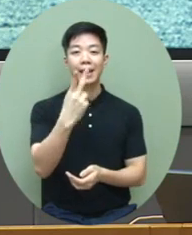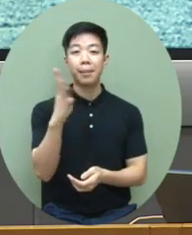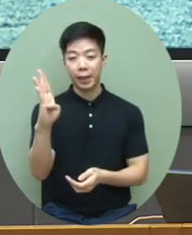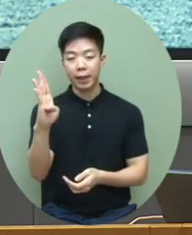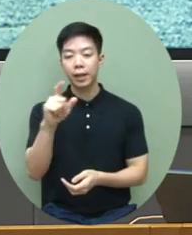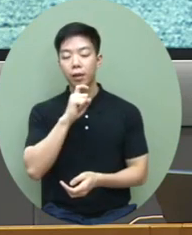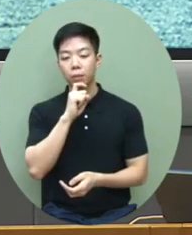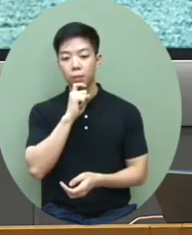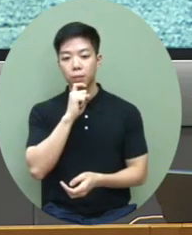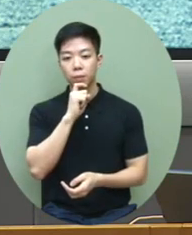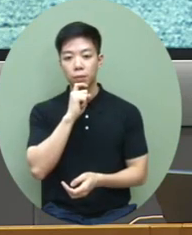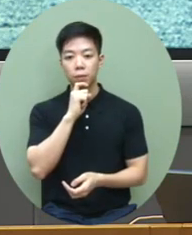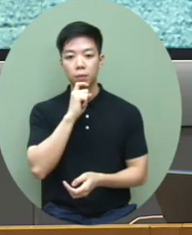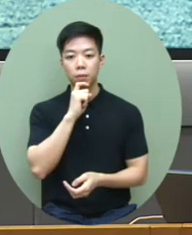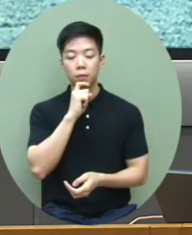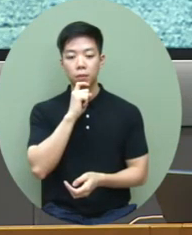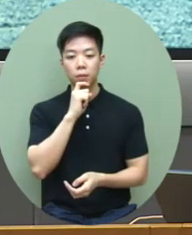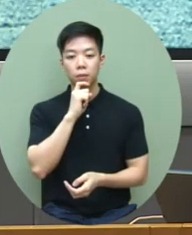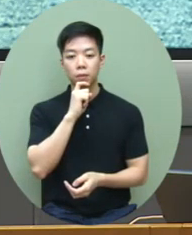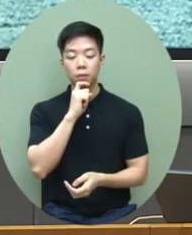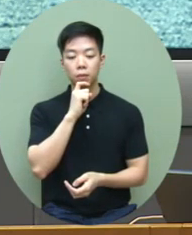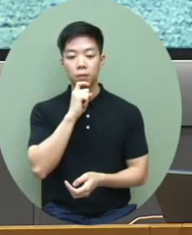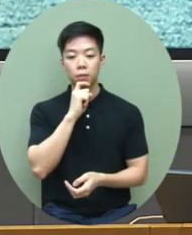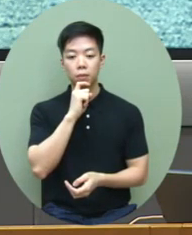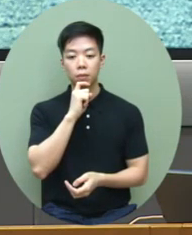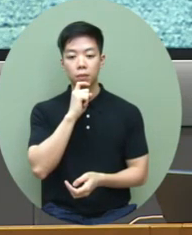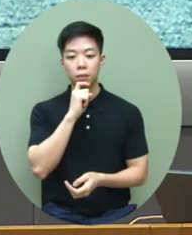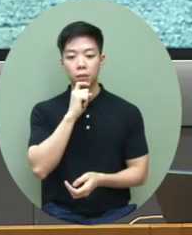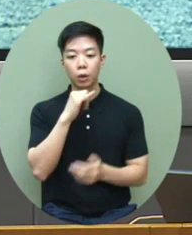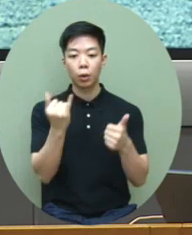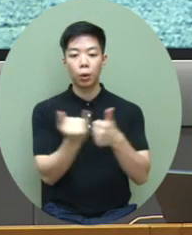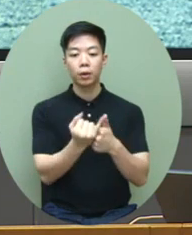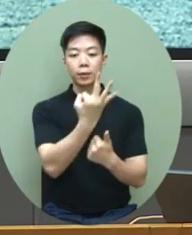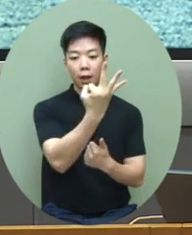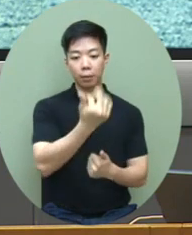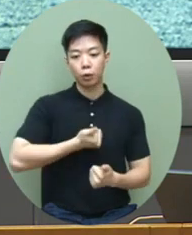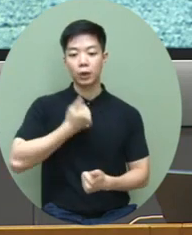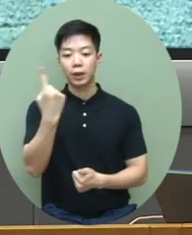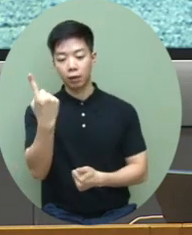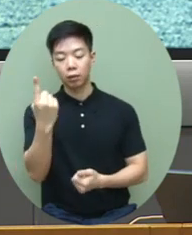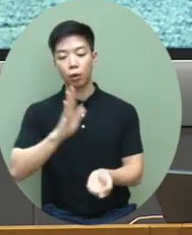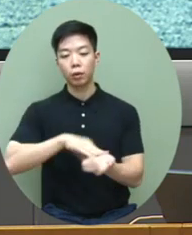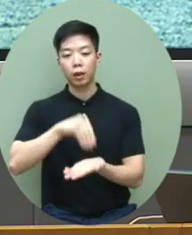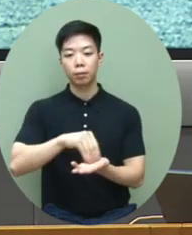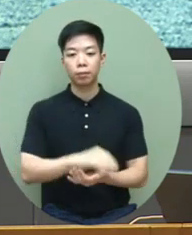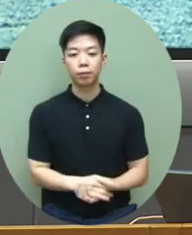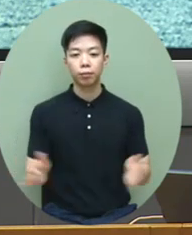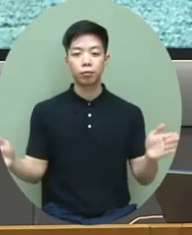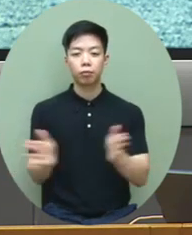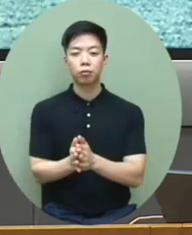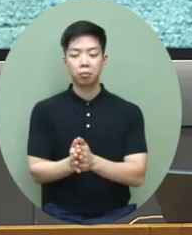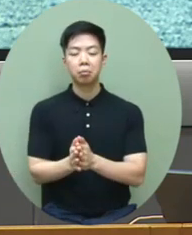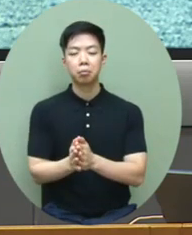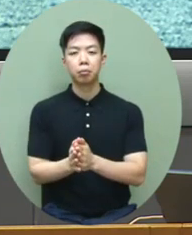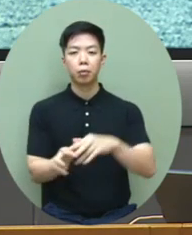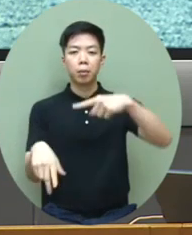兩個學生，唔係應該三個學生加一位老師就係確診嘅。咁總共有27個學生嘅。